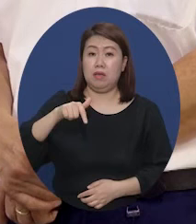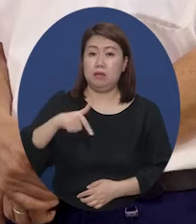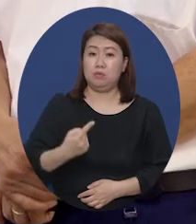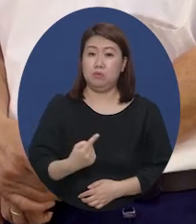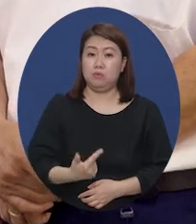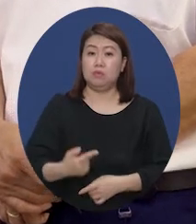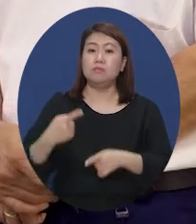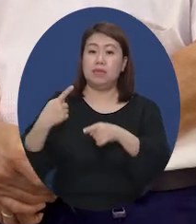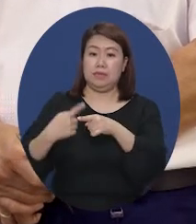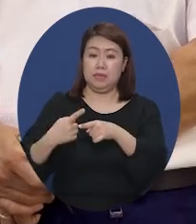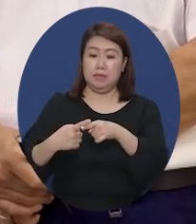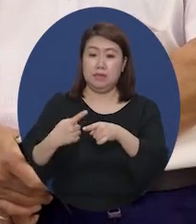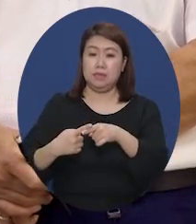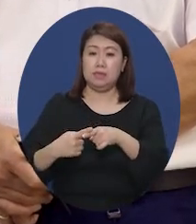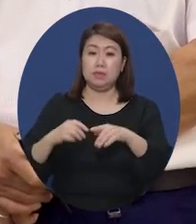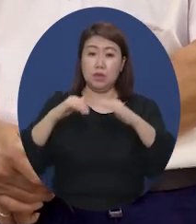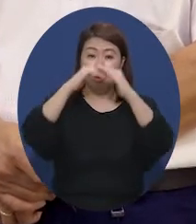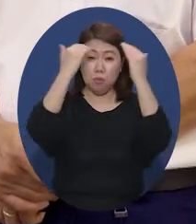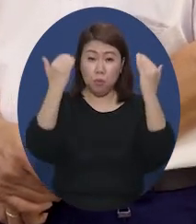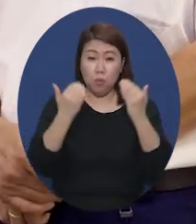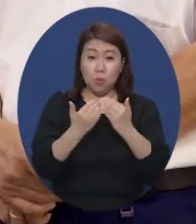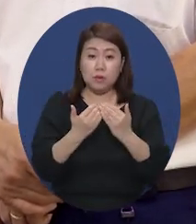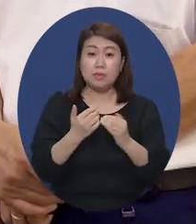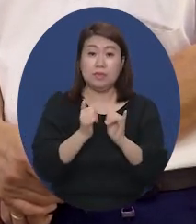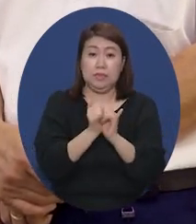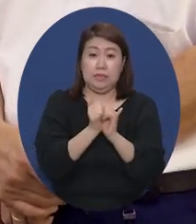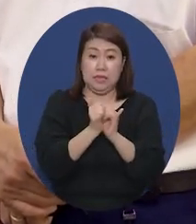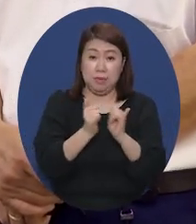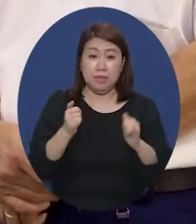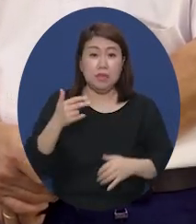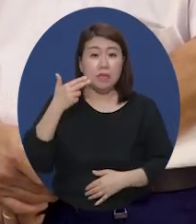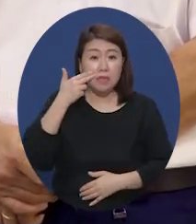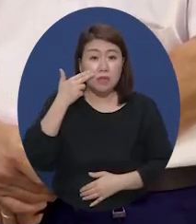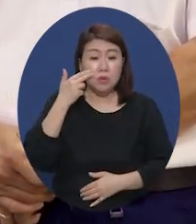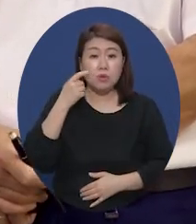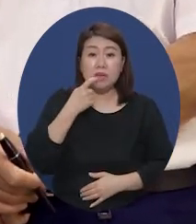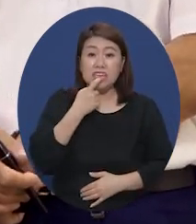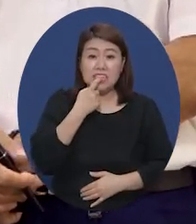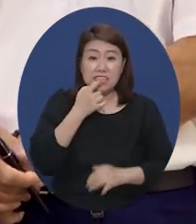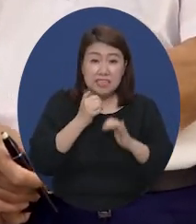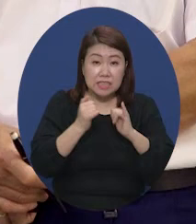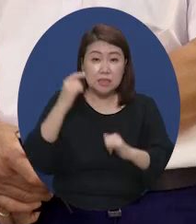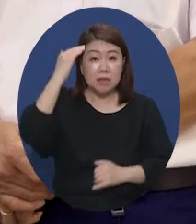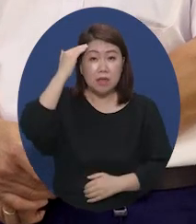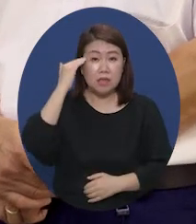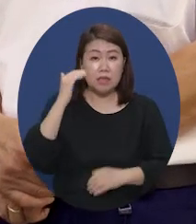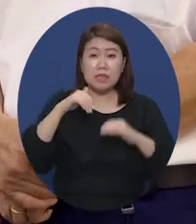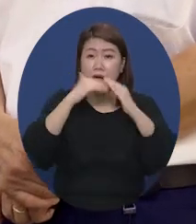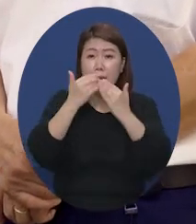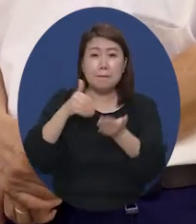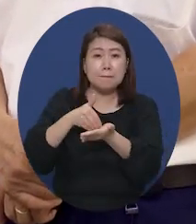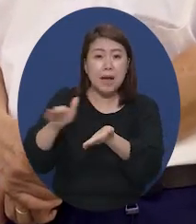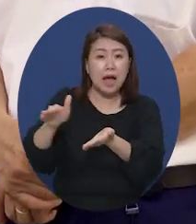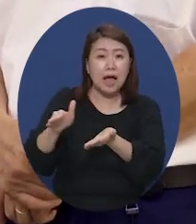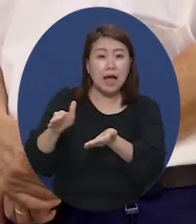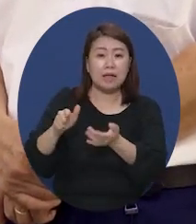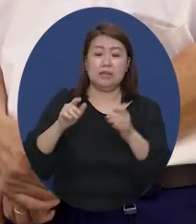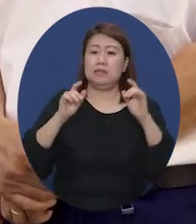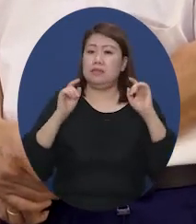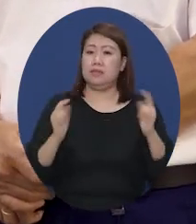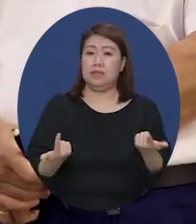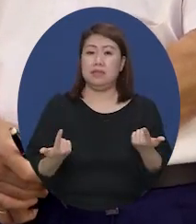문제 해결하기 위해서 그 전에 그 안에 들어서 있는 모든 백인, 흑인, 인디오까지 다 쫓아낼 것인가? 그게 아니라는